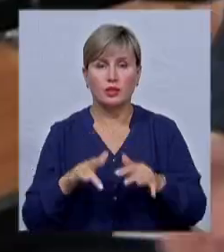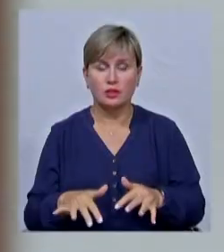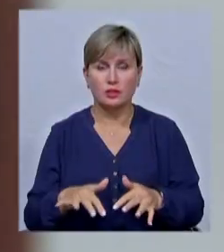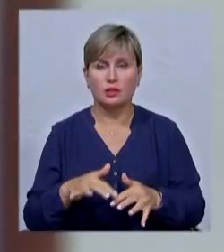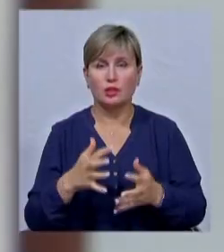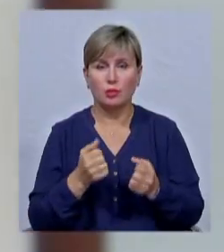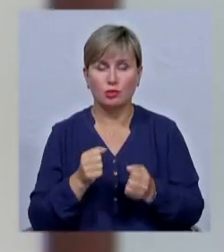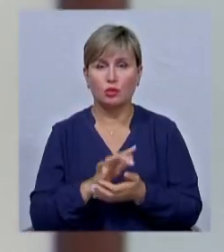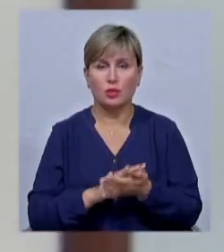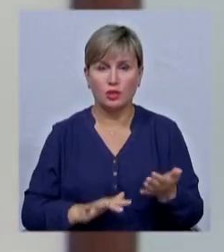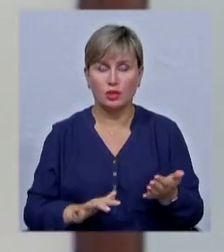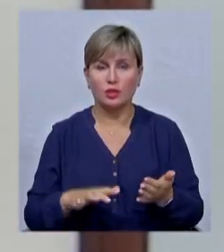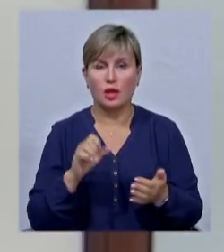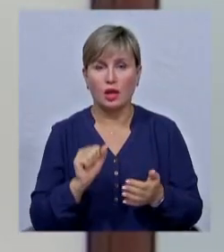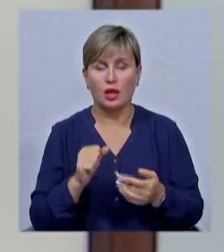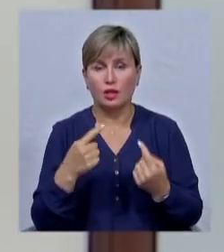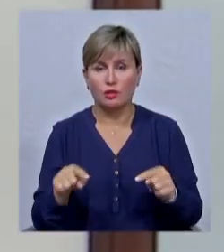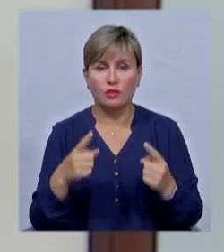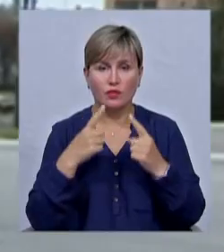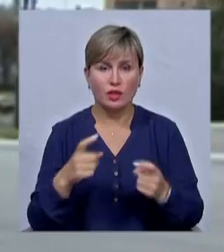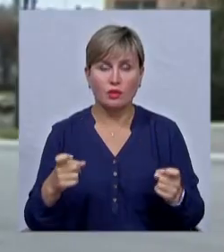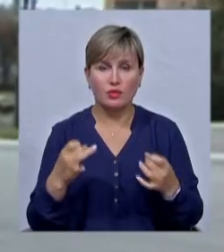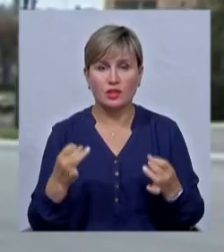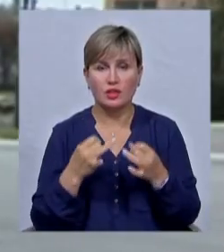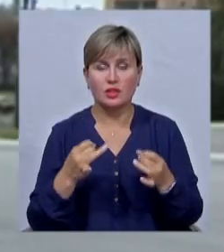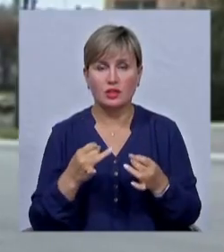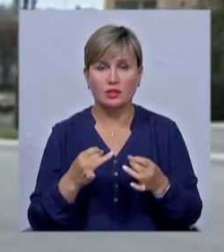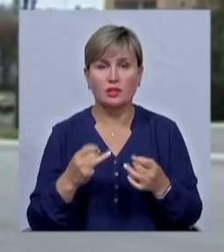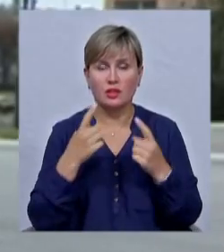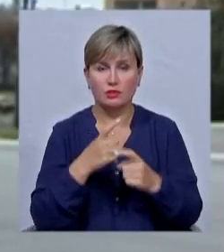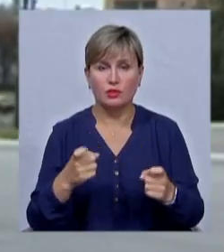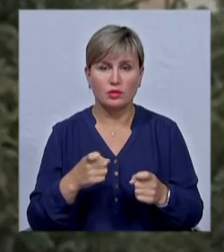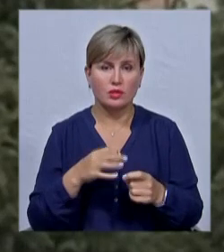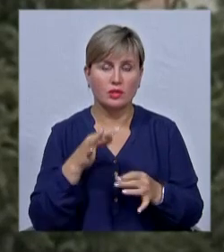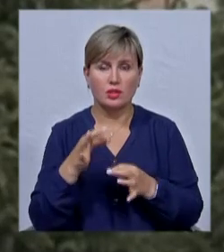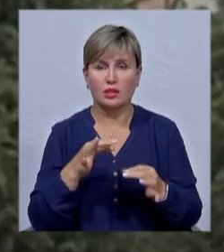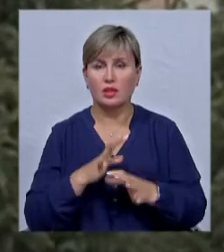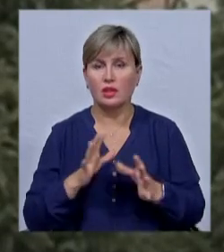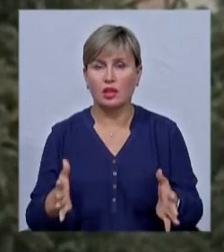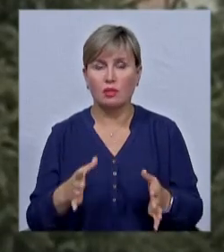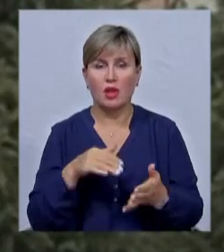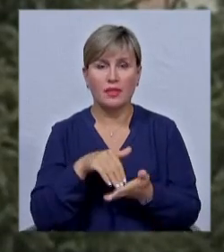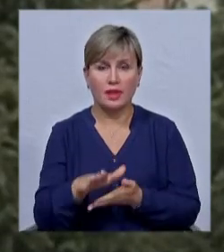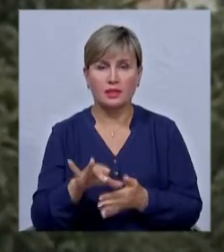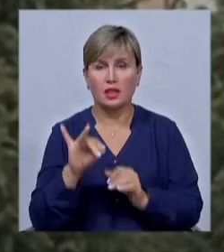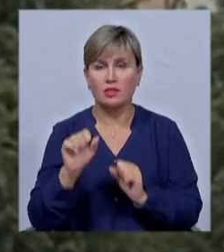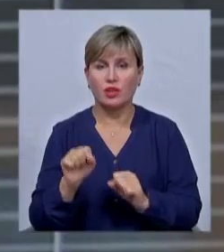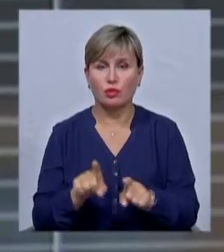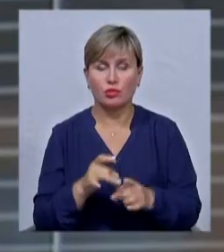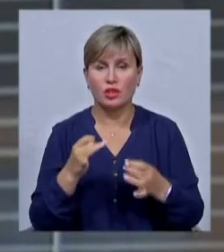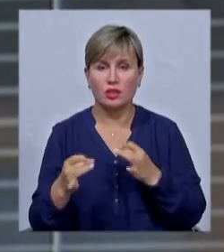получат продолжение а вот иную информацию в интересах следствия озвучивать не стал отказался от комментариев и адвокат подозреваемого